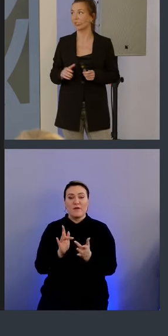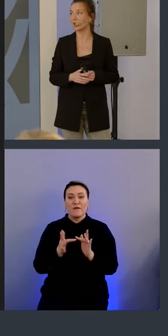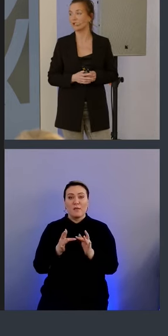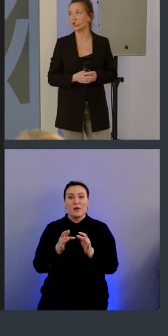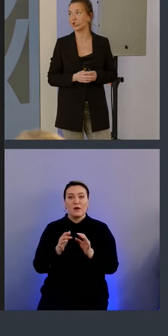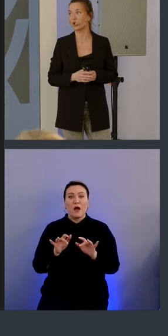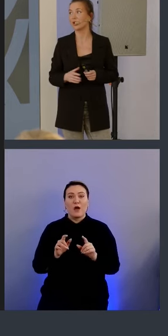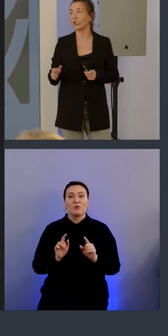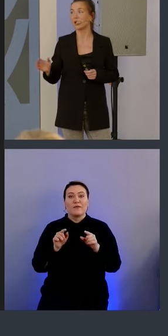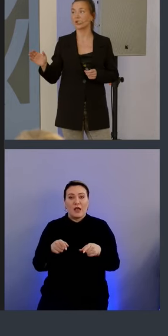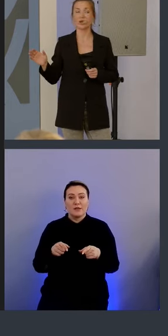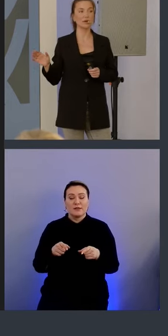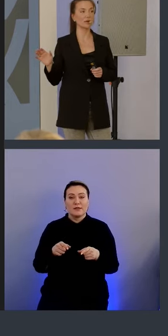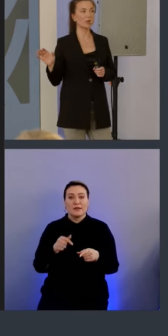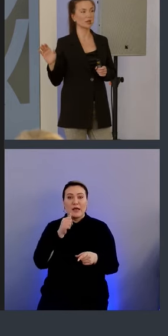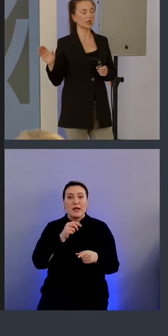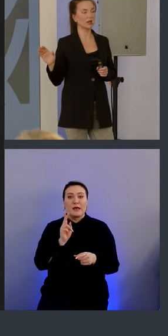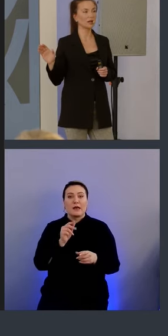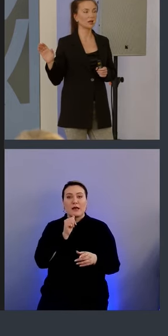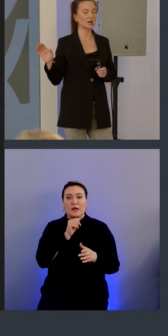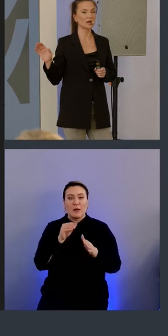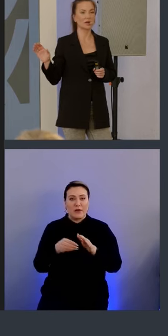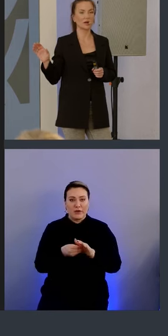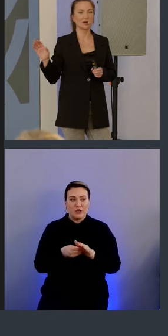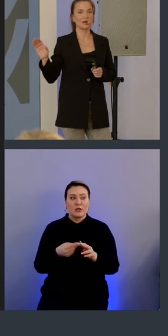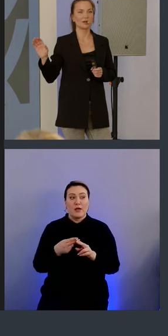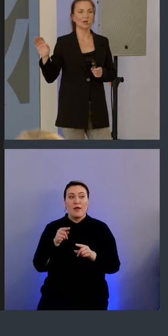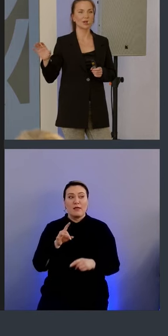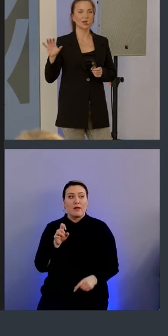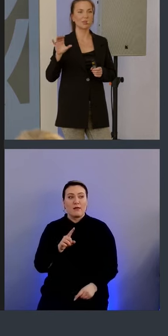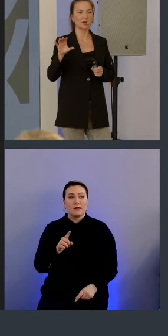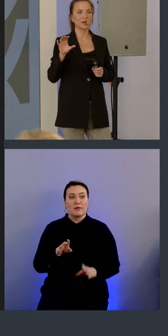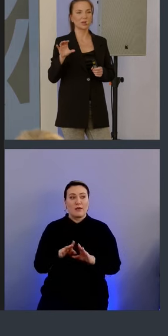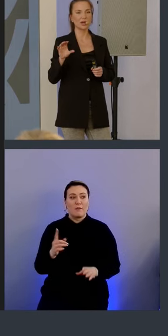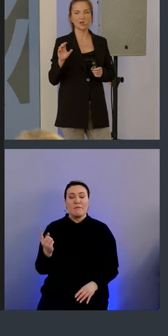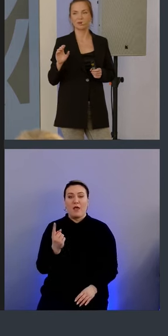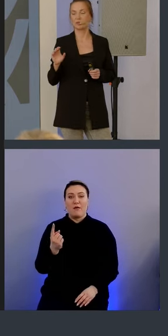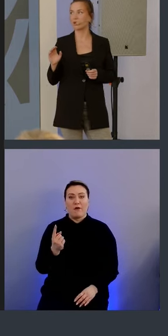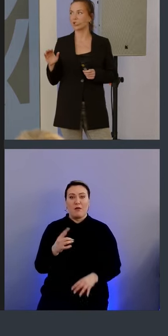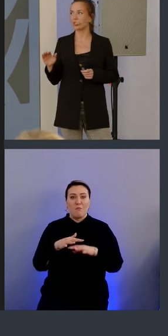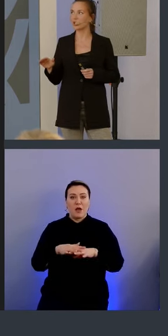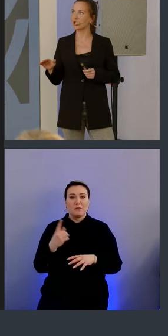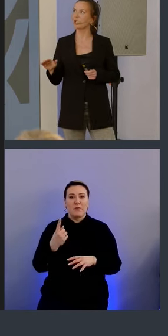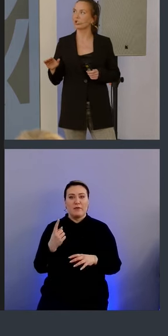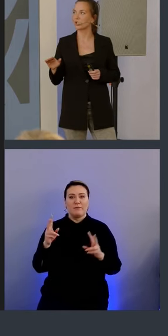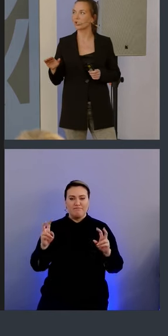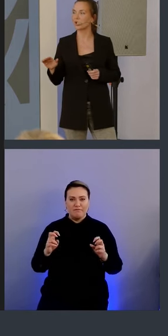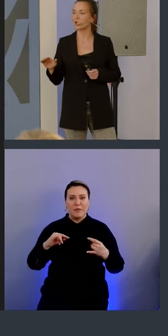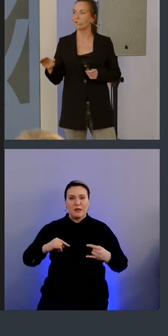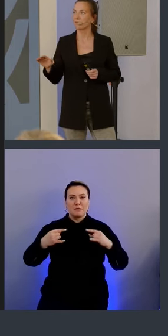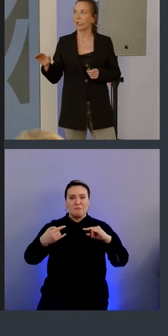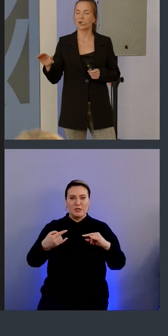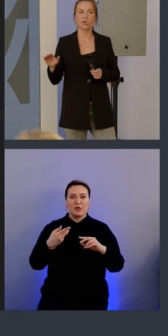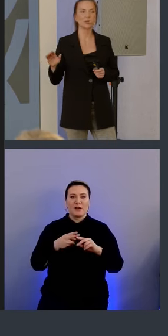веб-аутентификации криптографической. Стандарт WebOSN — это как раз такая первая база, первый кирпичик,